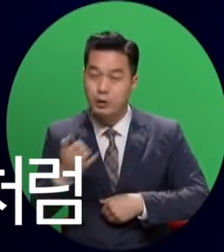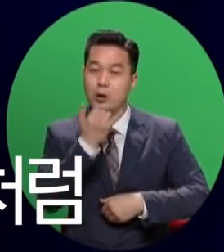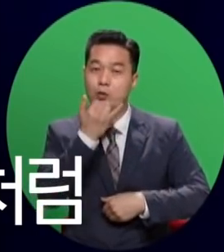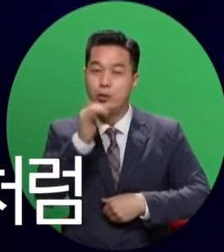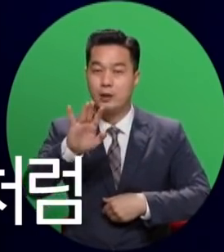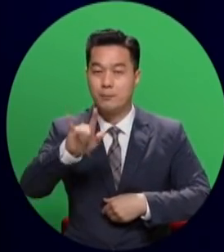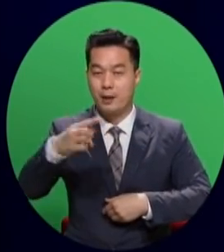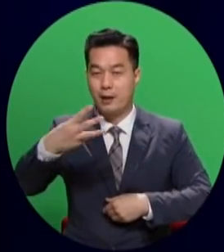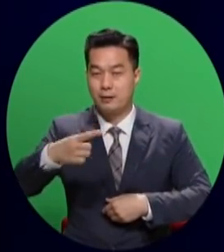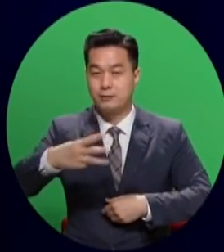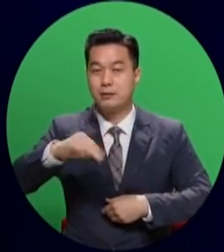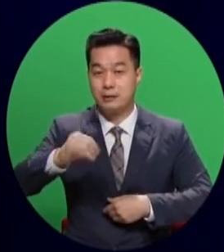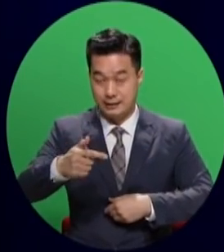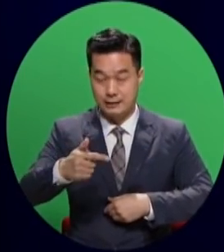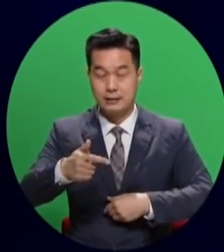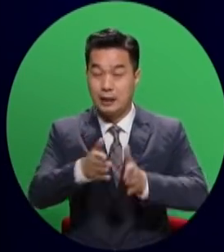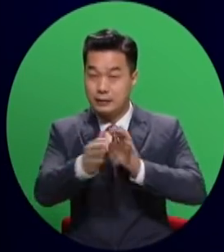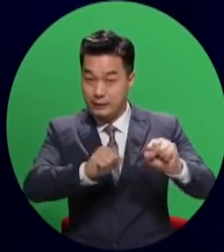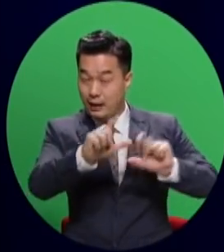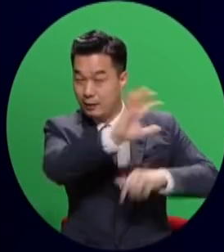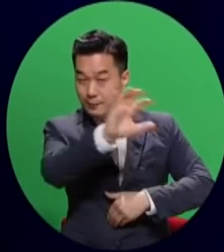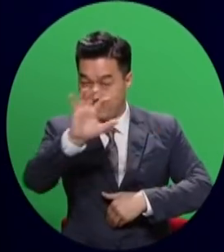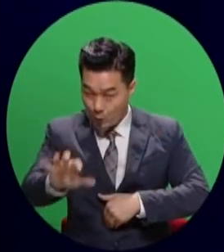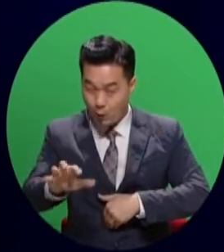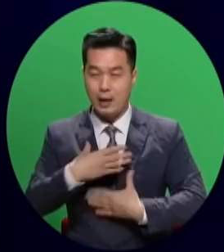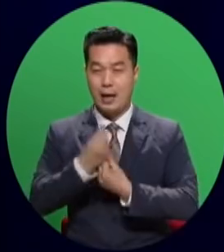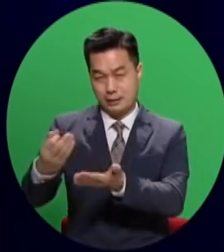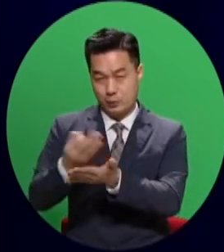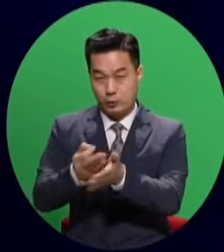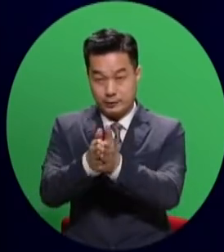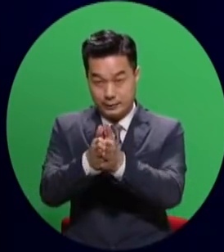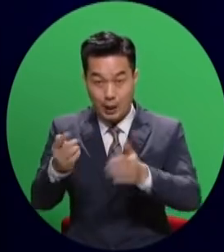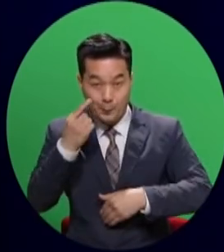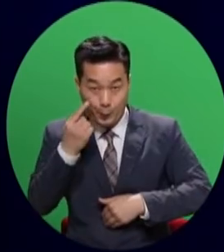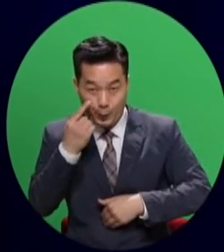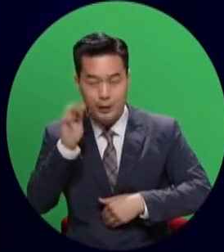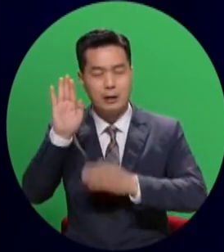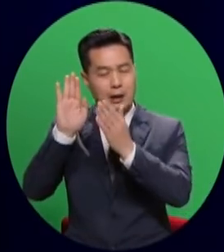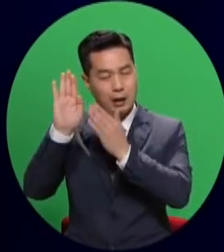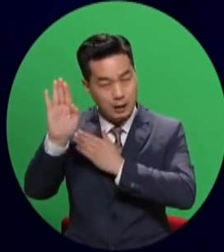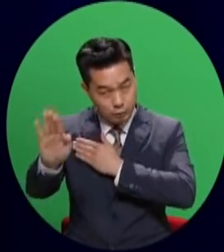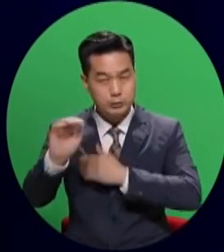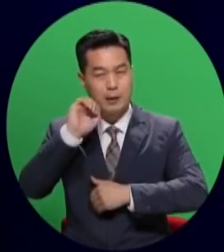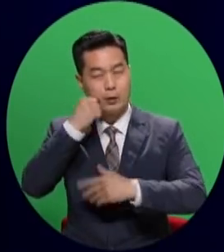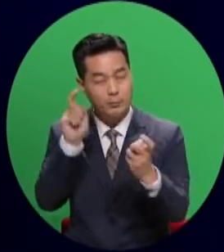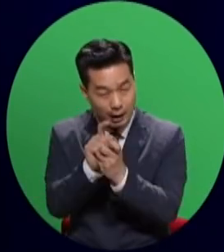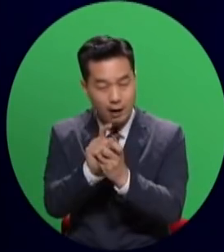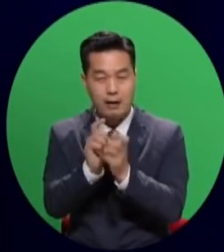기본소득 실험 처럼 안심 소득 실험을 합니다 그래서 장기적으로는 어려운 분들 절실한